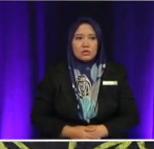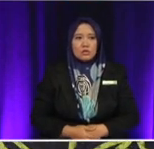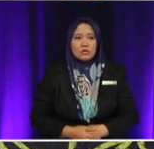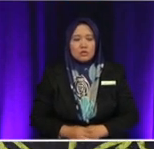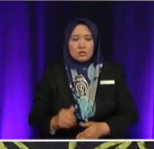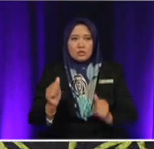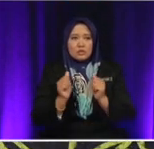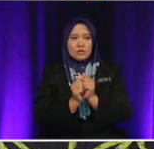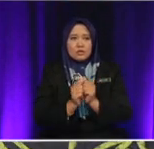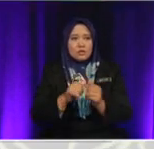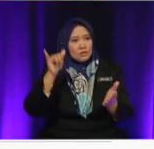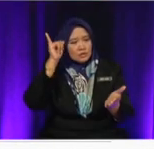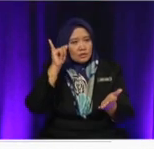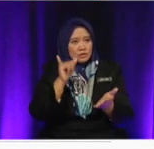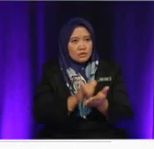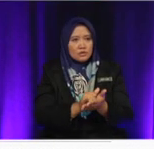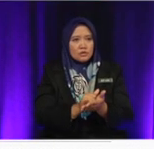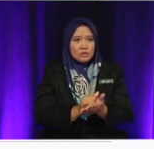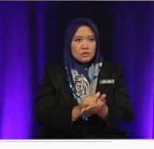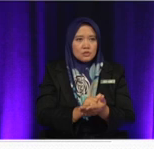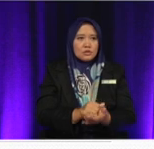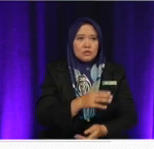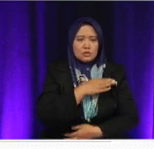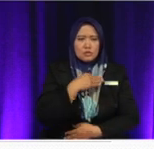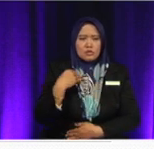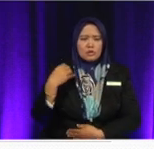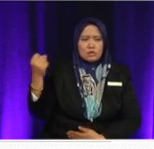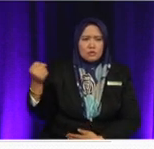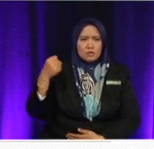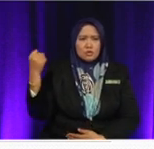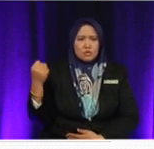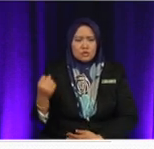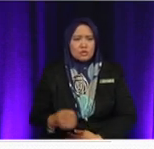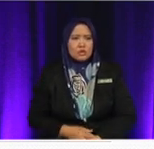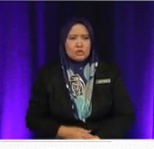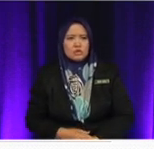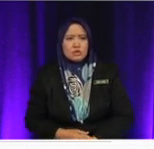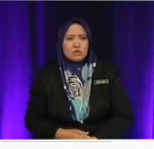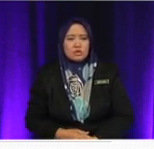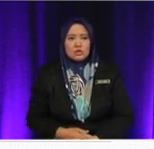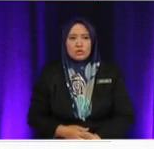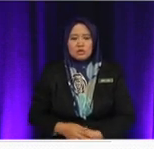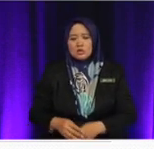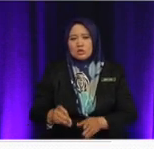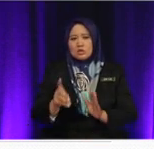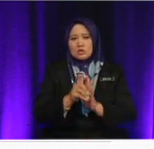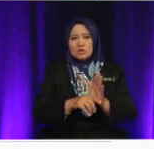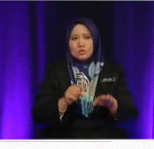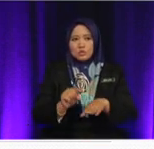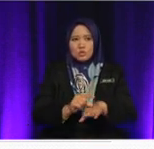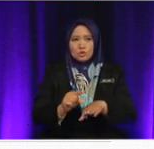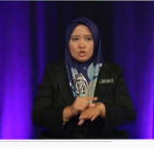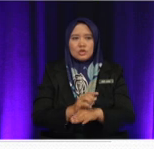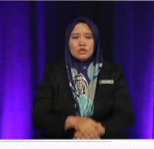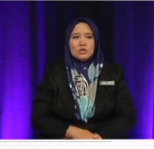Dia juga salah satu aspek penting yang sering dipraktikkan oleh seseorang usahawan dalam kehidupan seharian. Proses